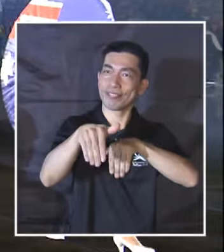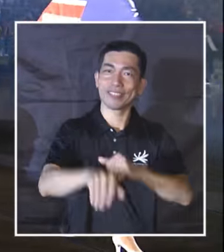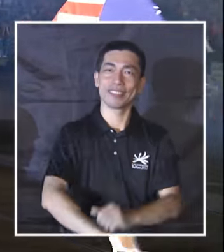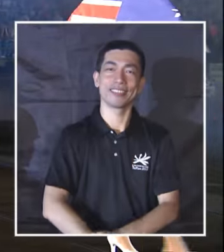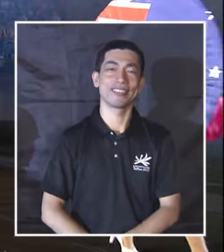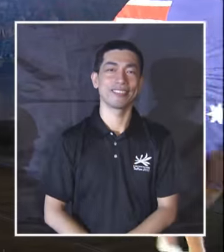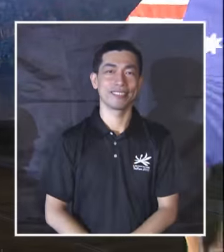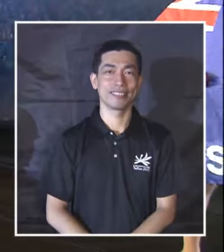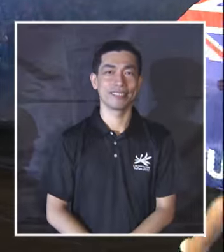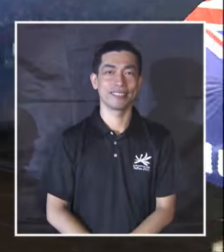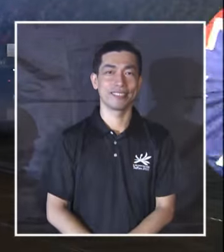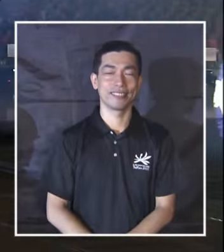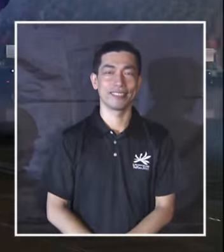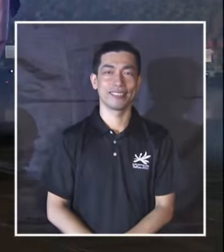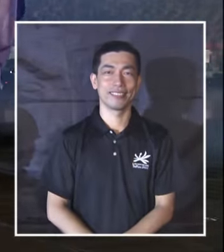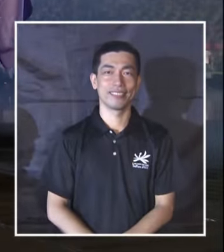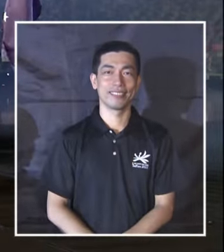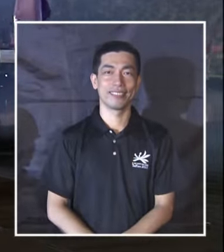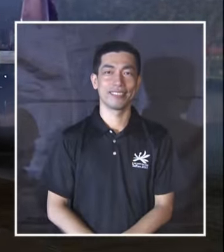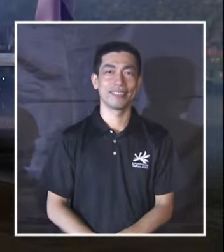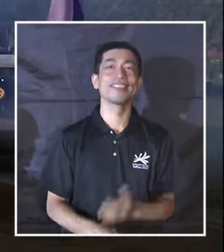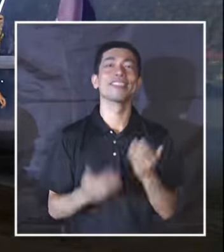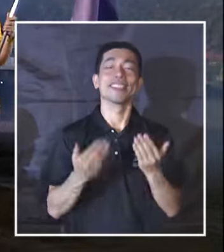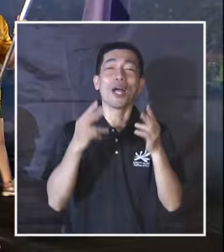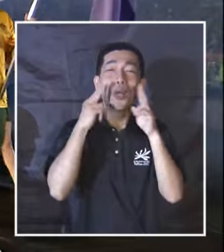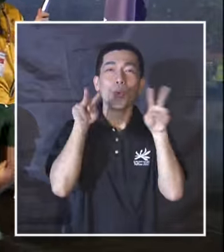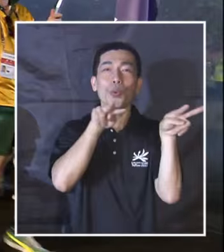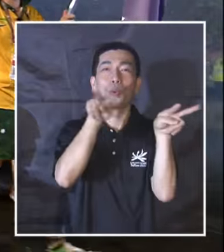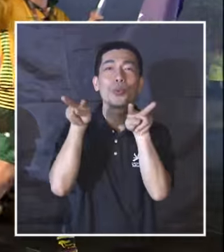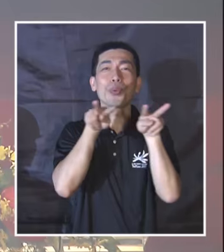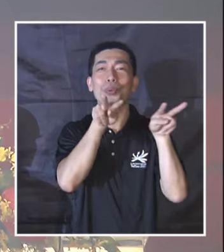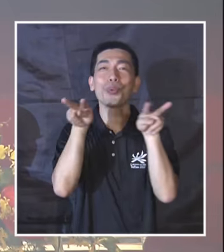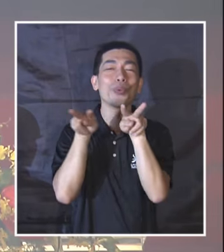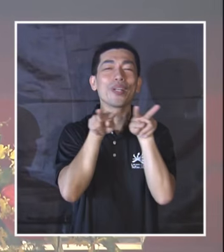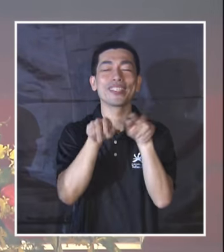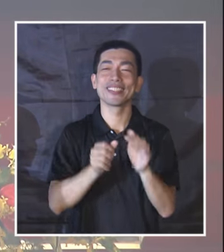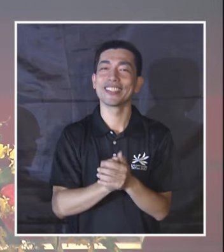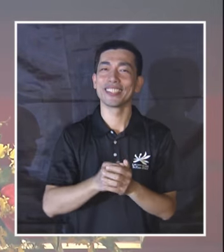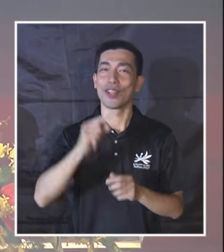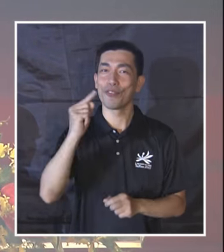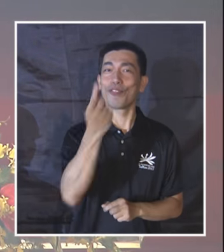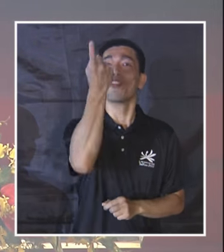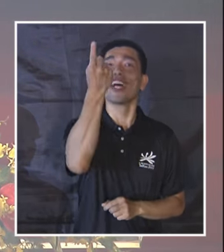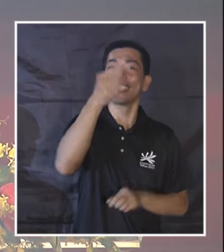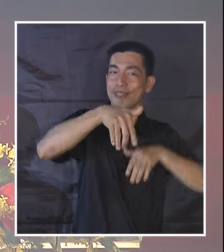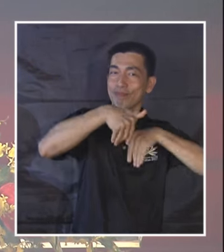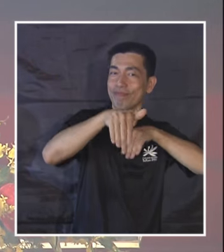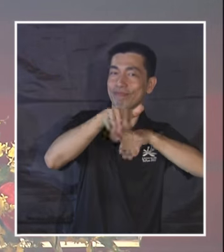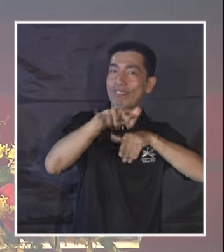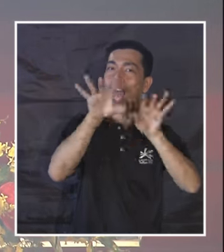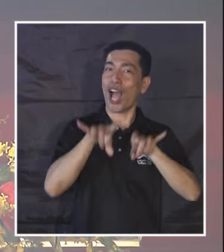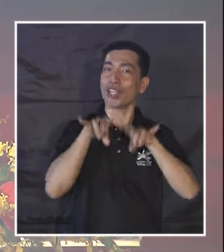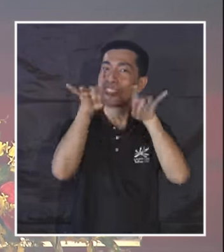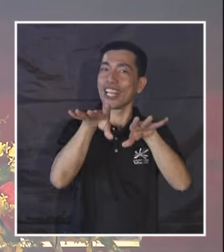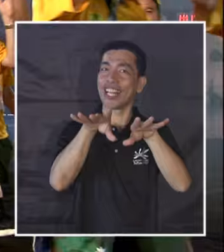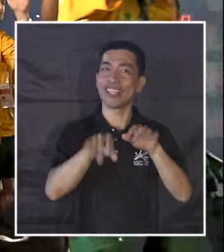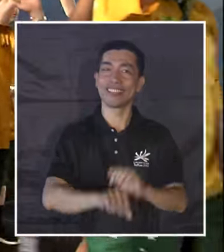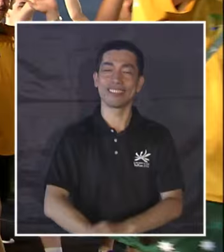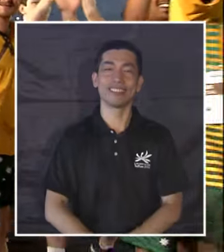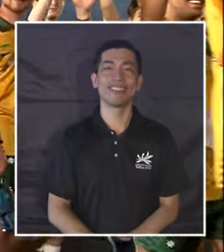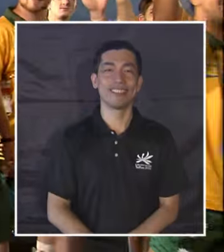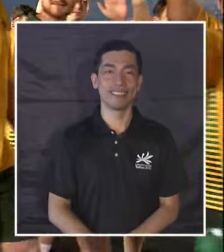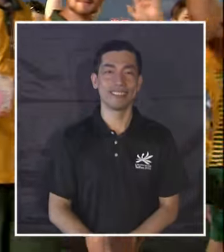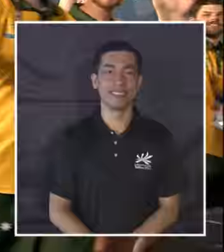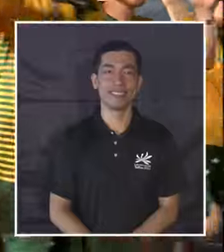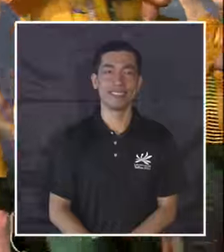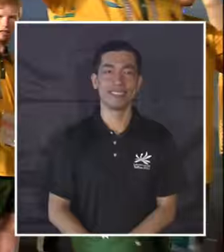It is time for the introduction of the terrific athletes. 第一支代表队，澳洲代表队进场。